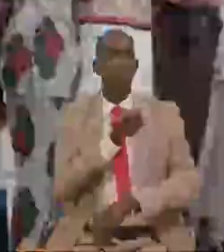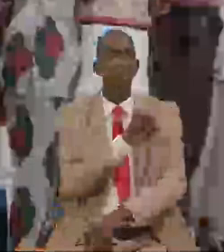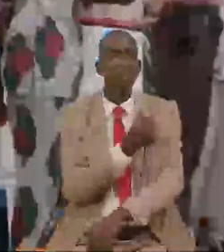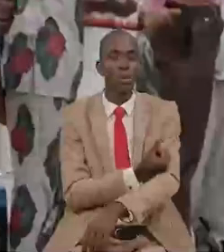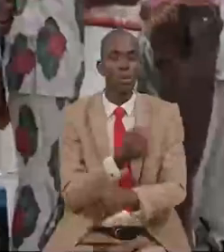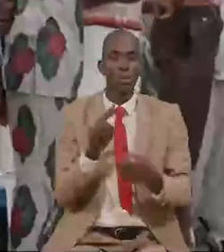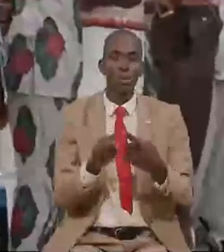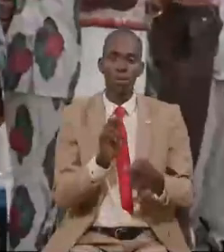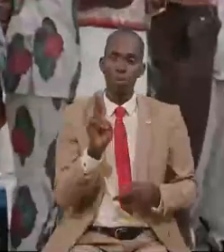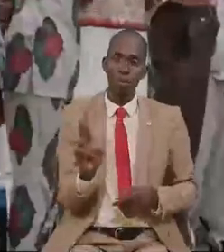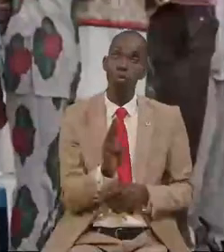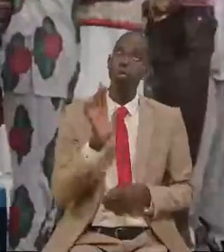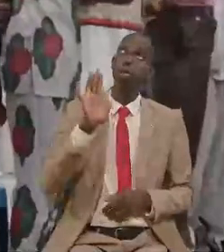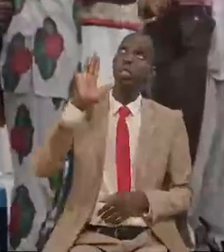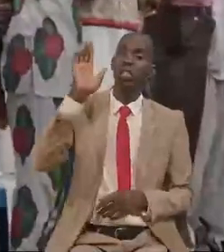Autorisation pour utiliser son nom.